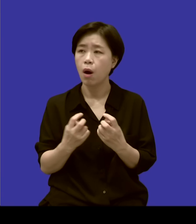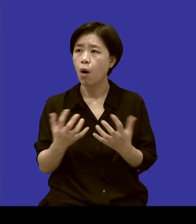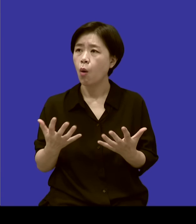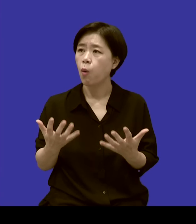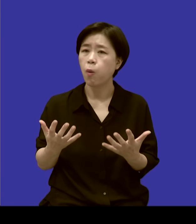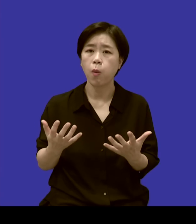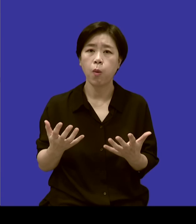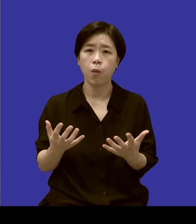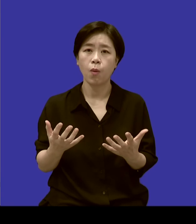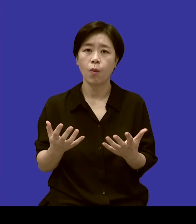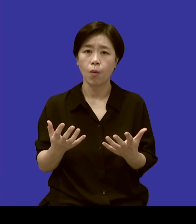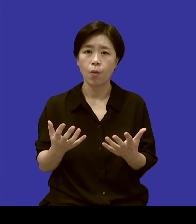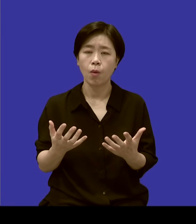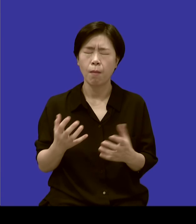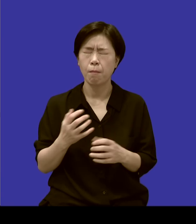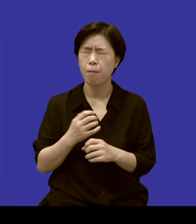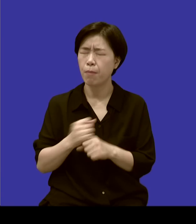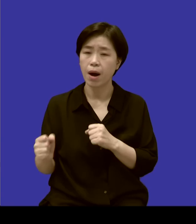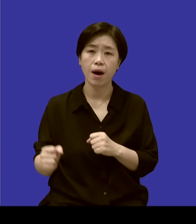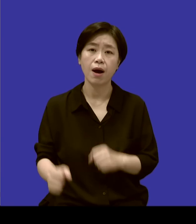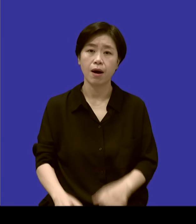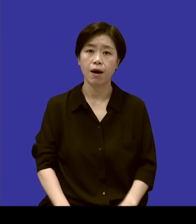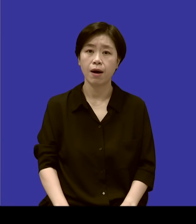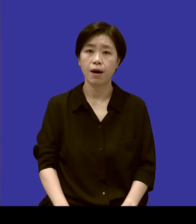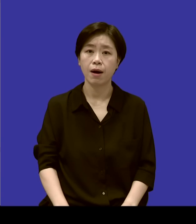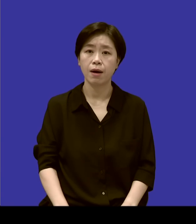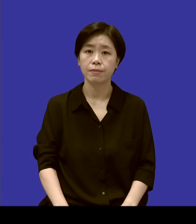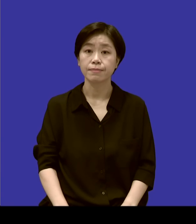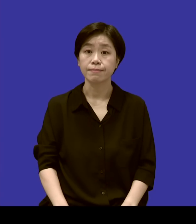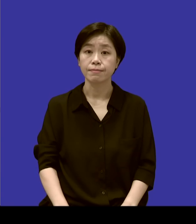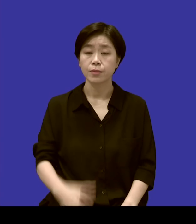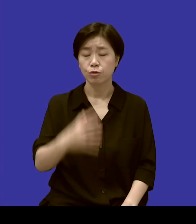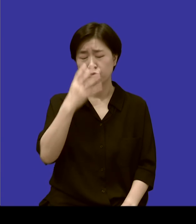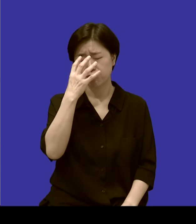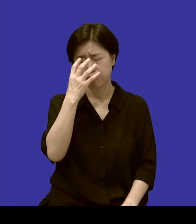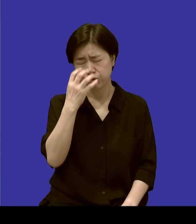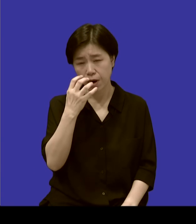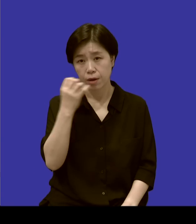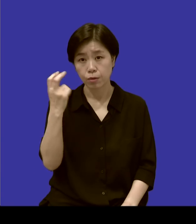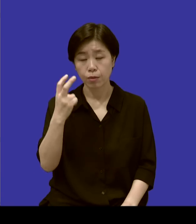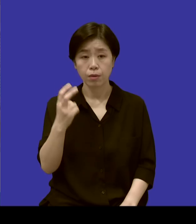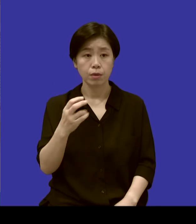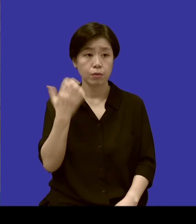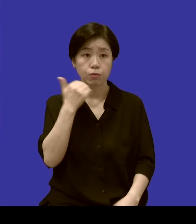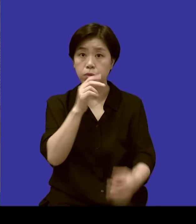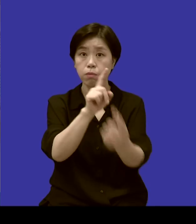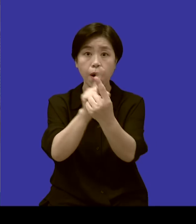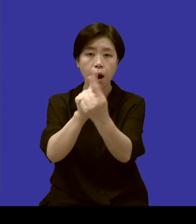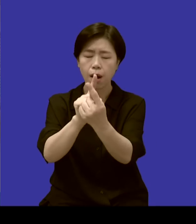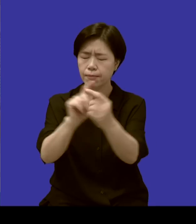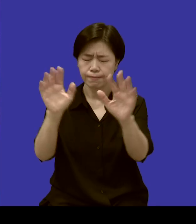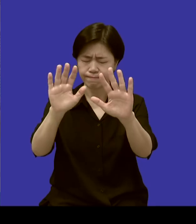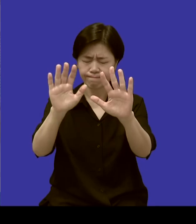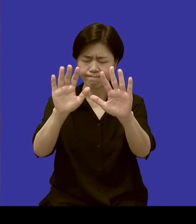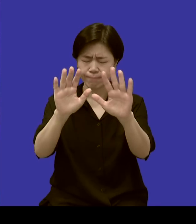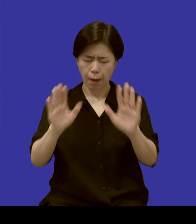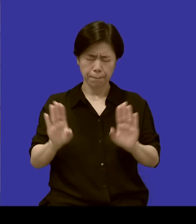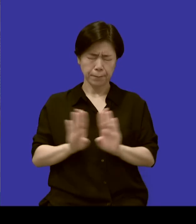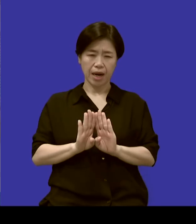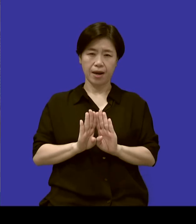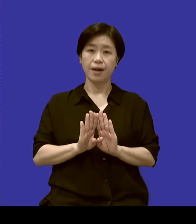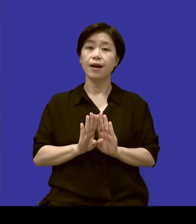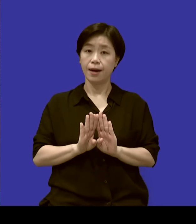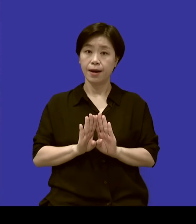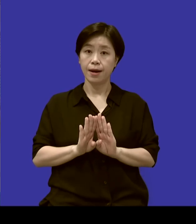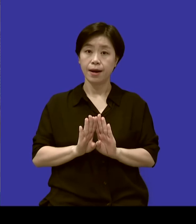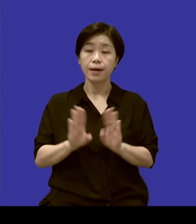쪄서 너무 당황해서 우울도 오고 또 사람 많은 데는 가지를 못하고 그때 딱 내 머리에 스치는